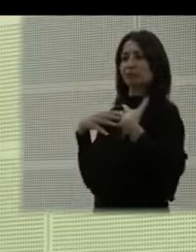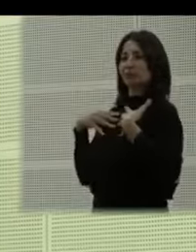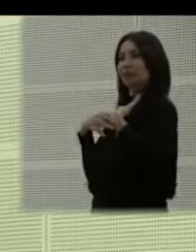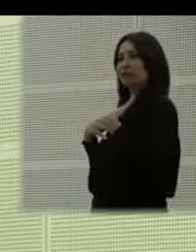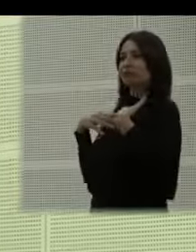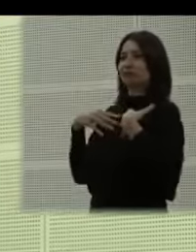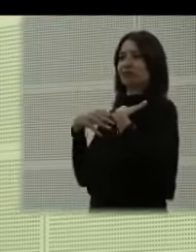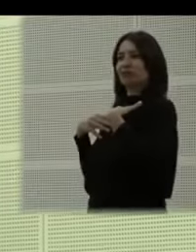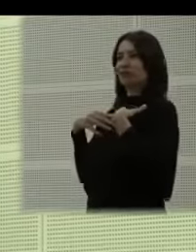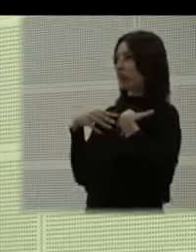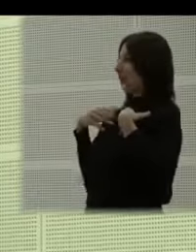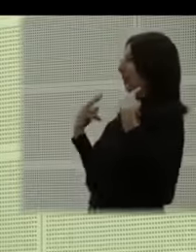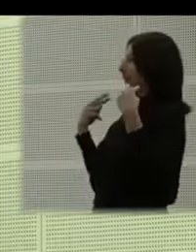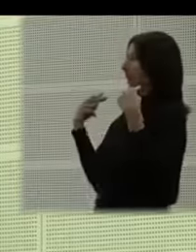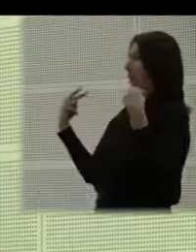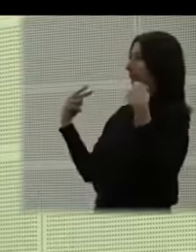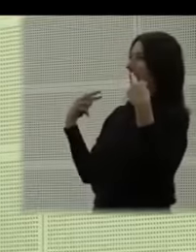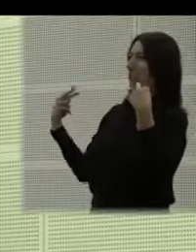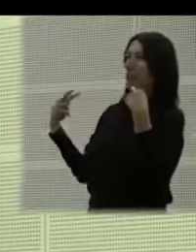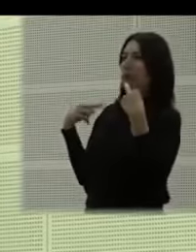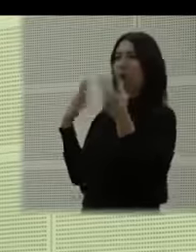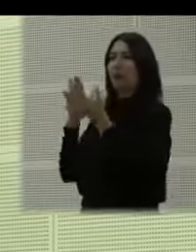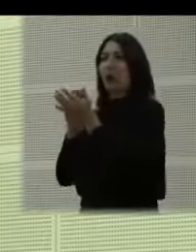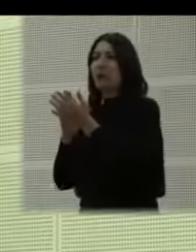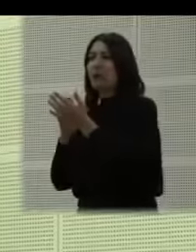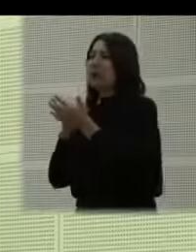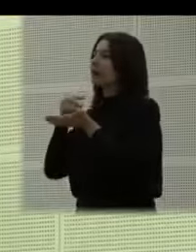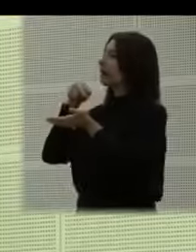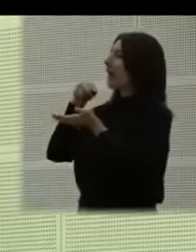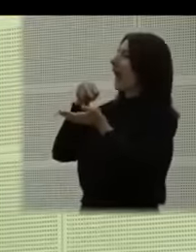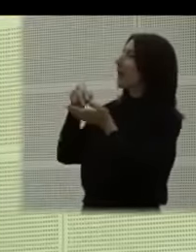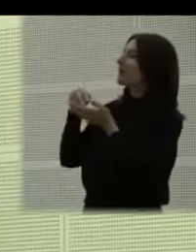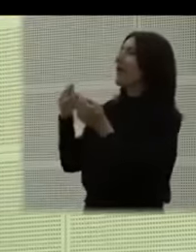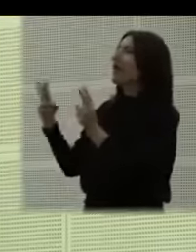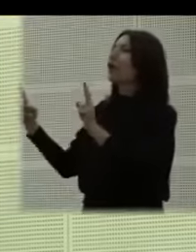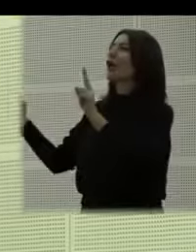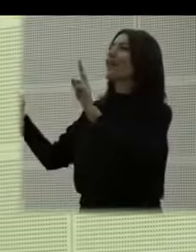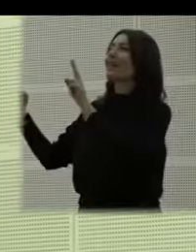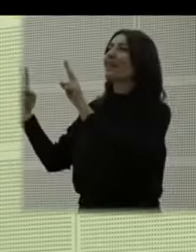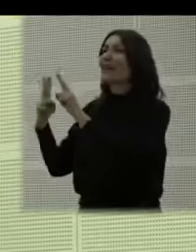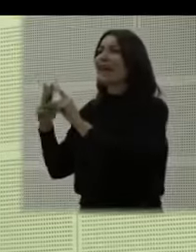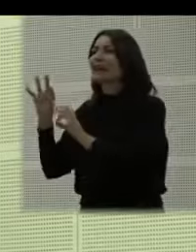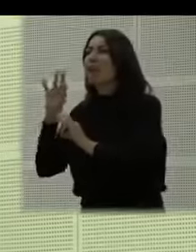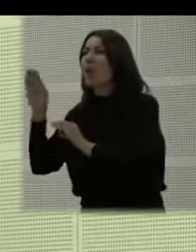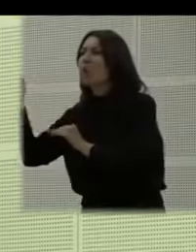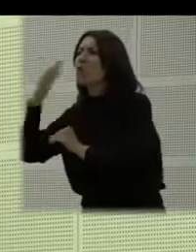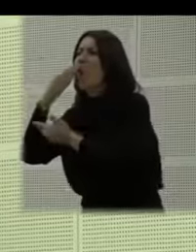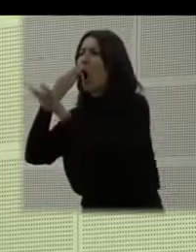A un certo punto, mentre camminavo, incontro quest'uomo che mi